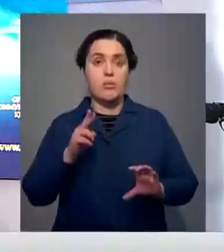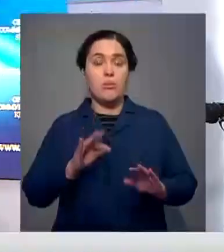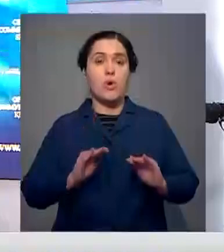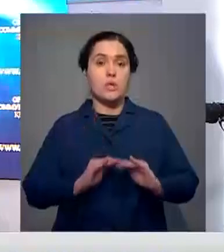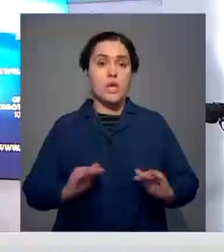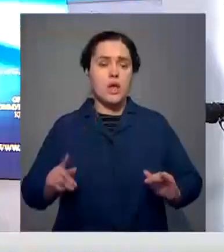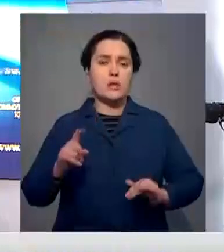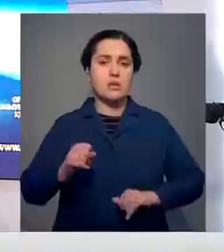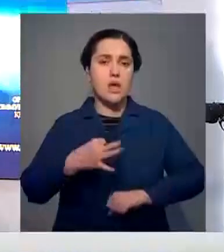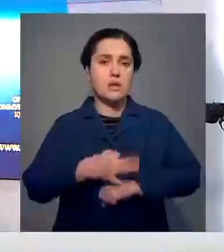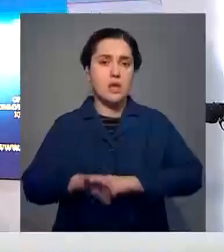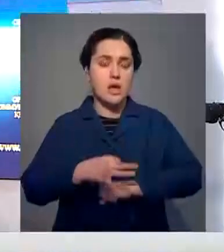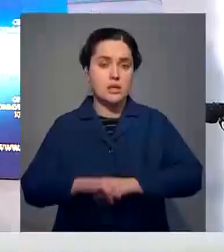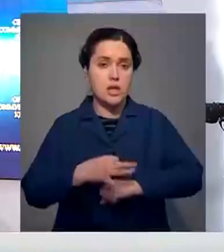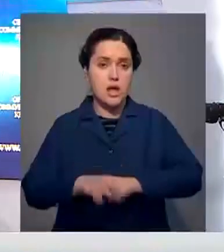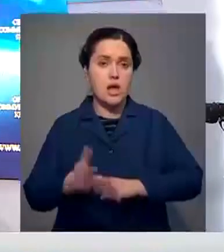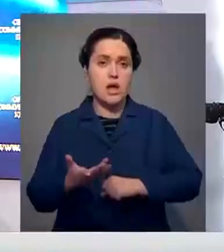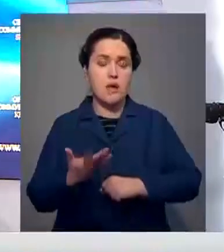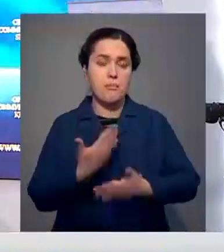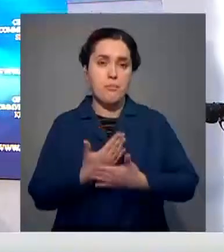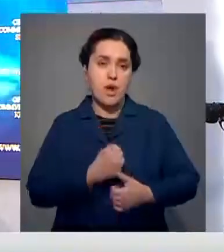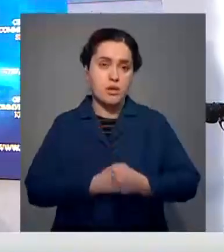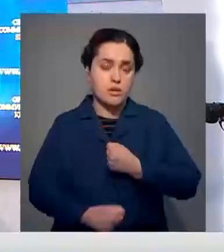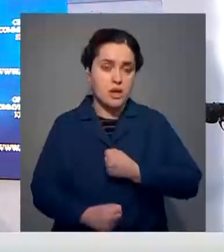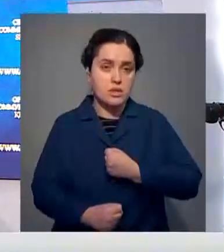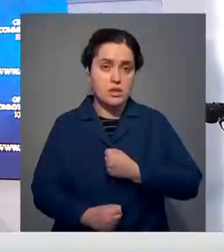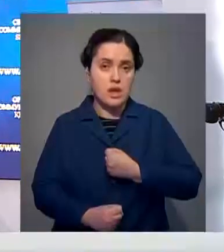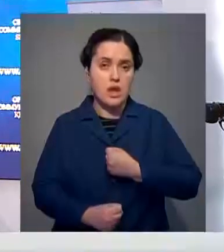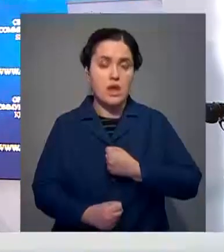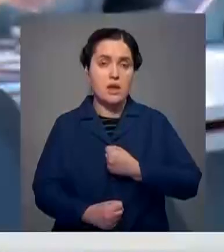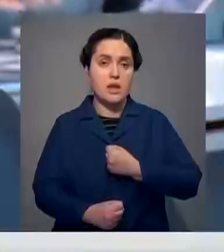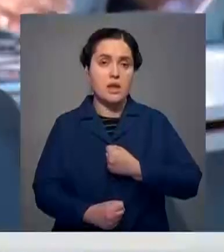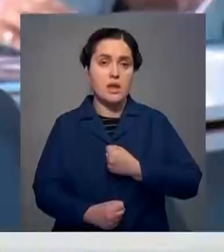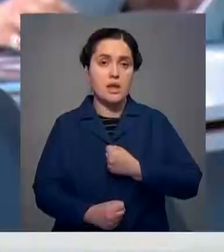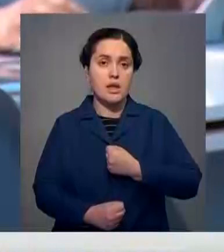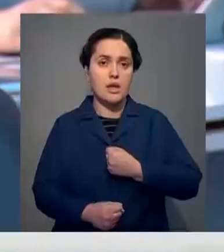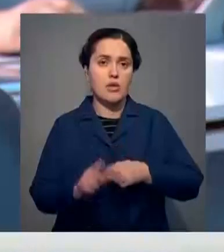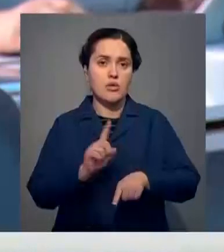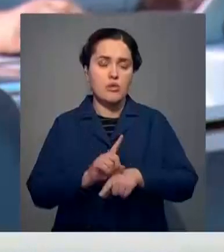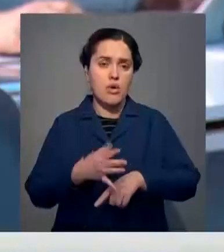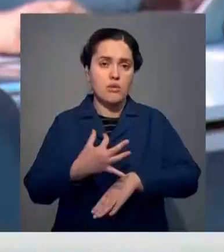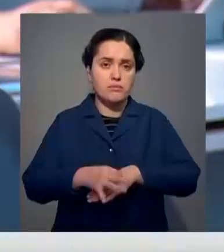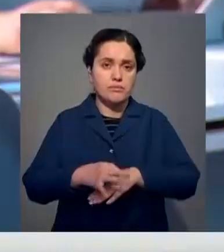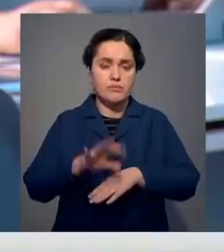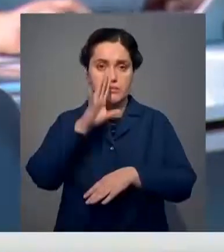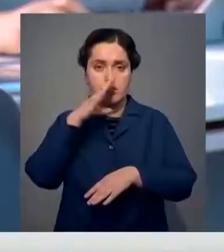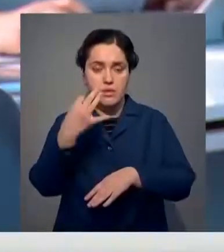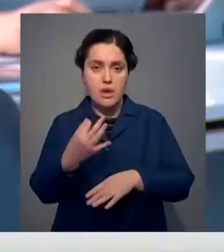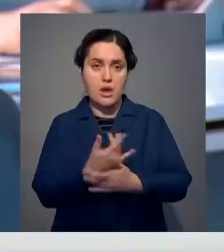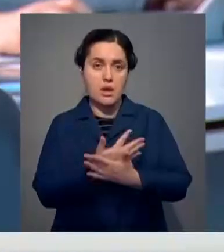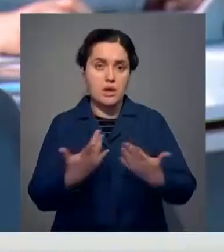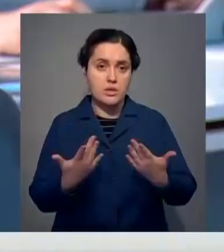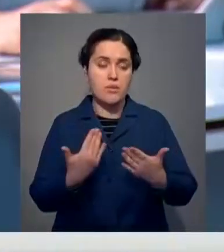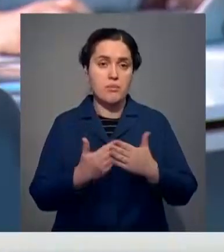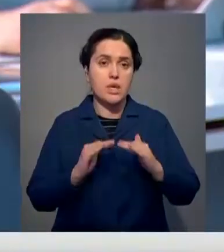за насильственные действия сексуального характера, изнасилование, развращение и вовлечение детей